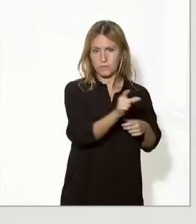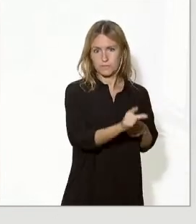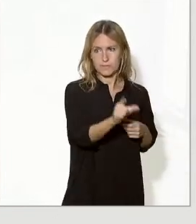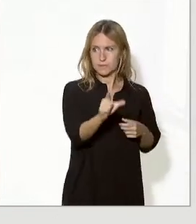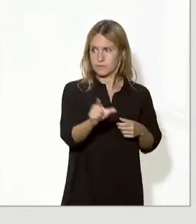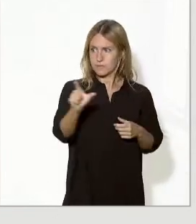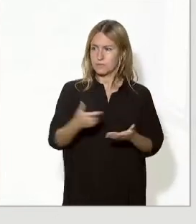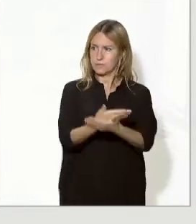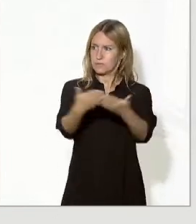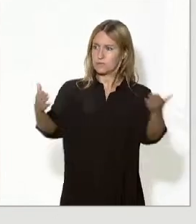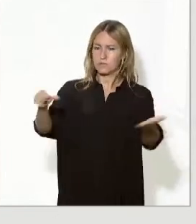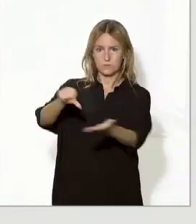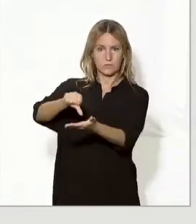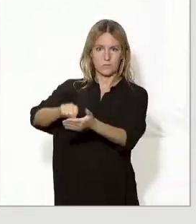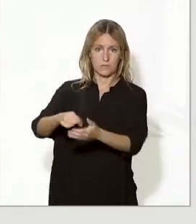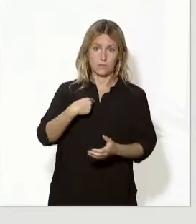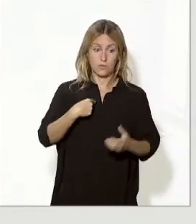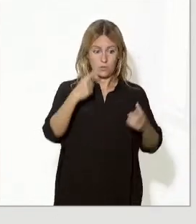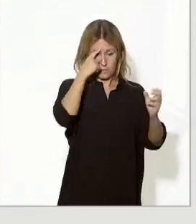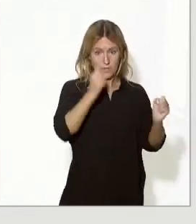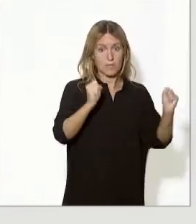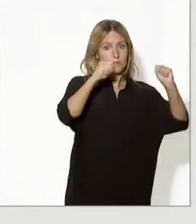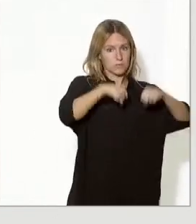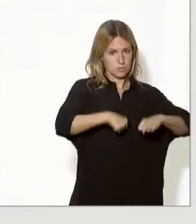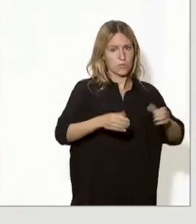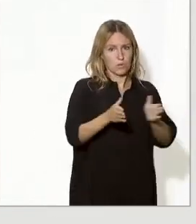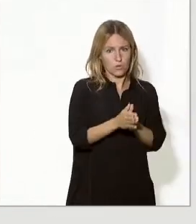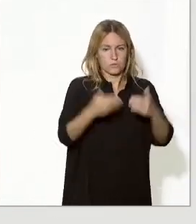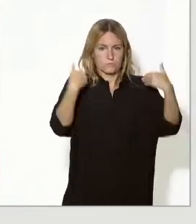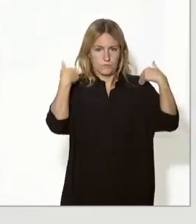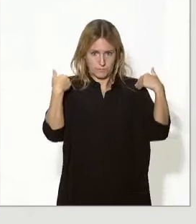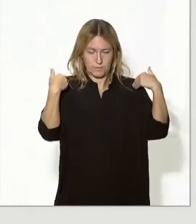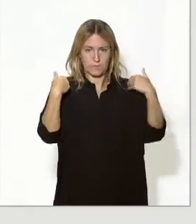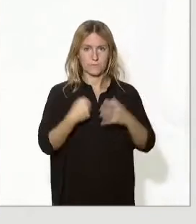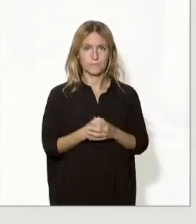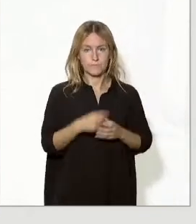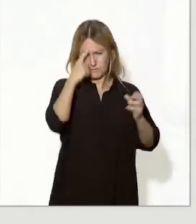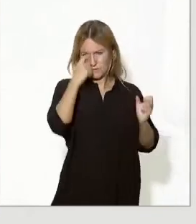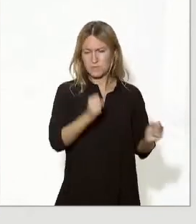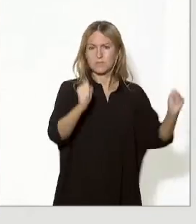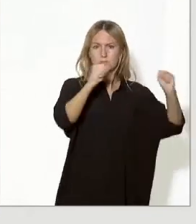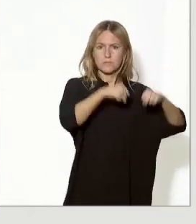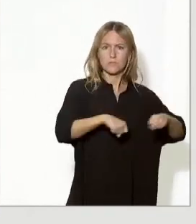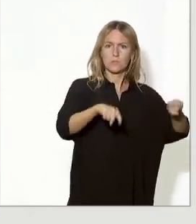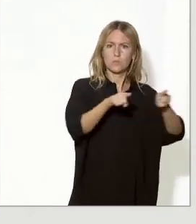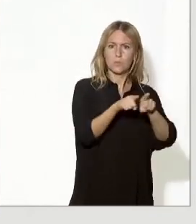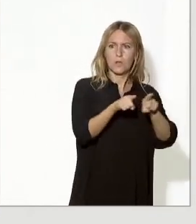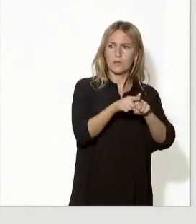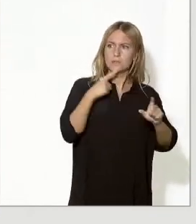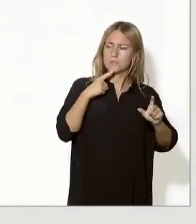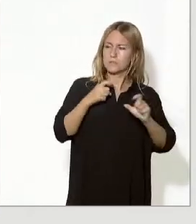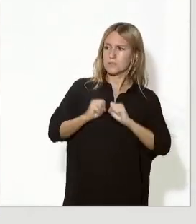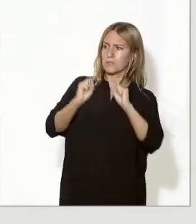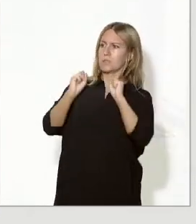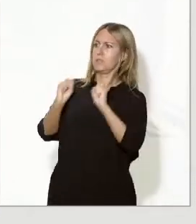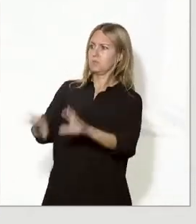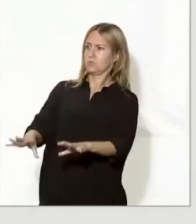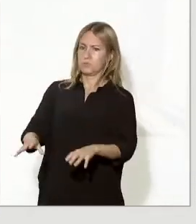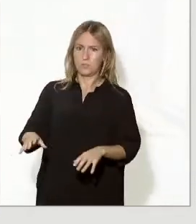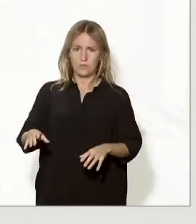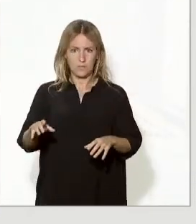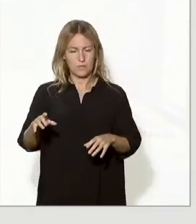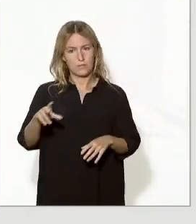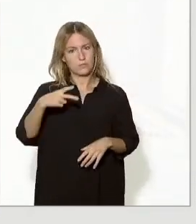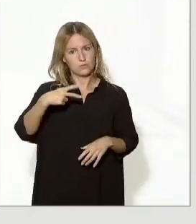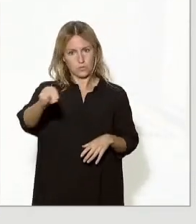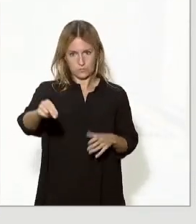No prendré cap decisió que comporti una renúncia ni a les ambicions col·lectives del país,